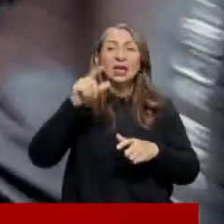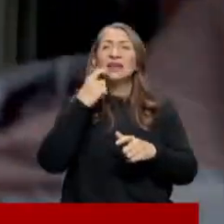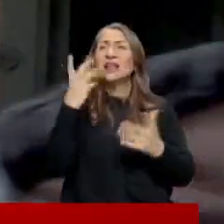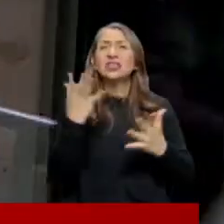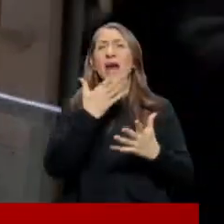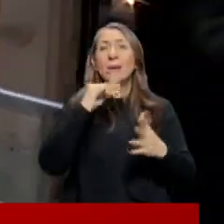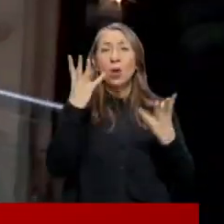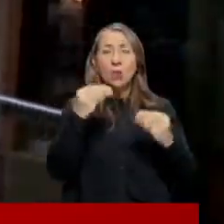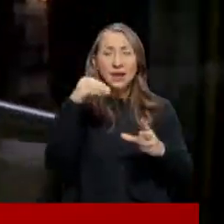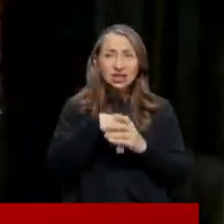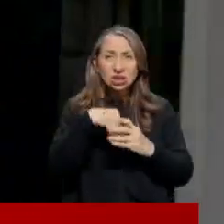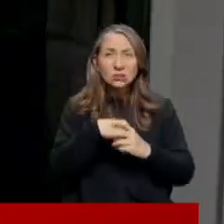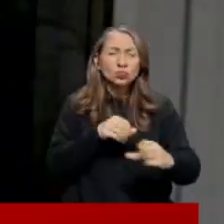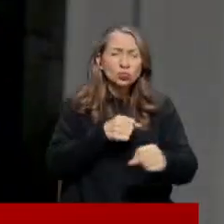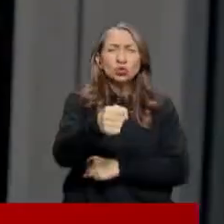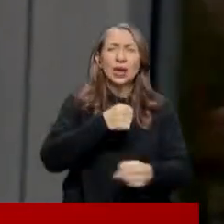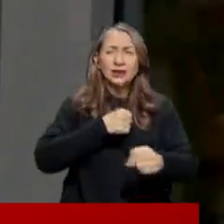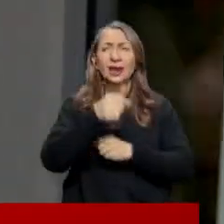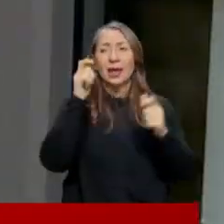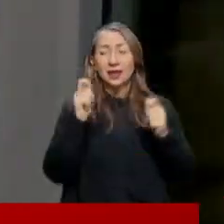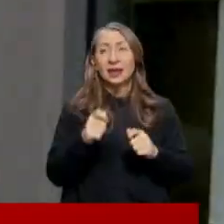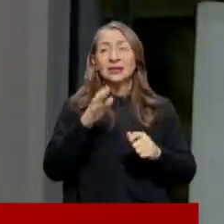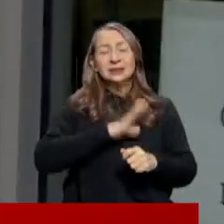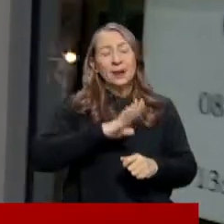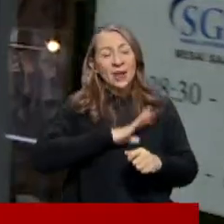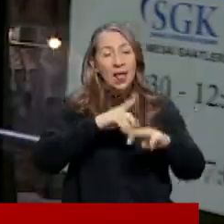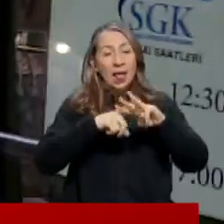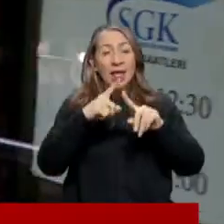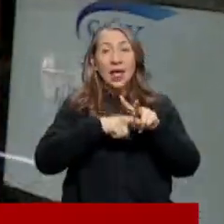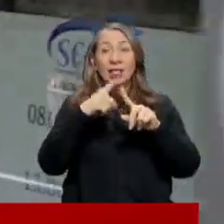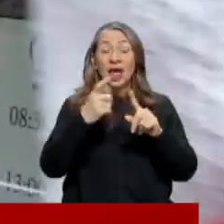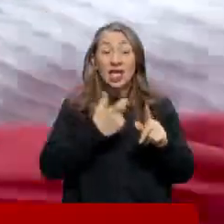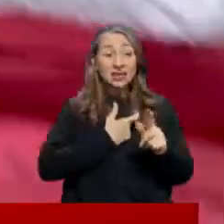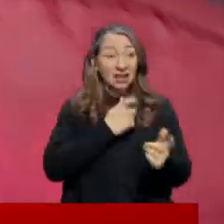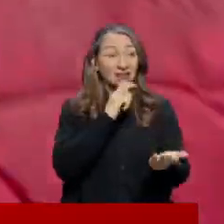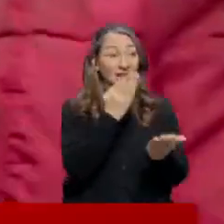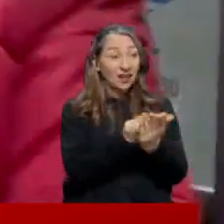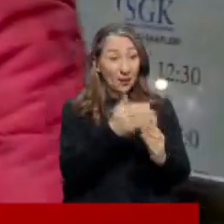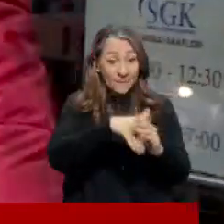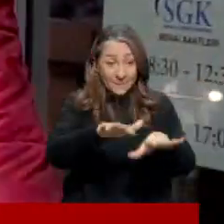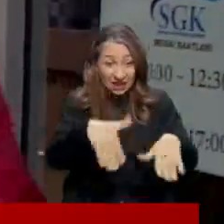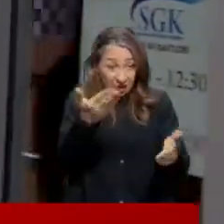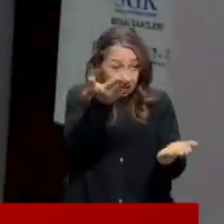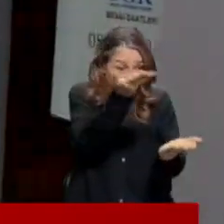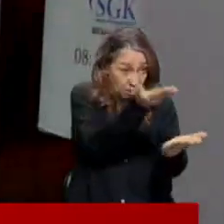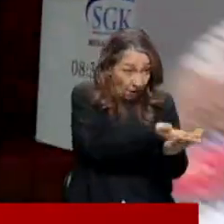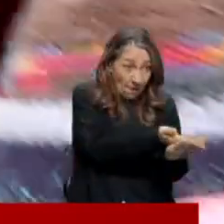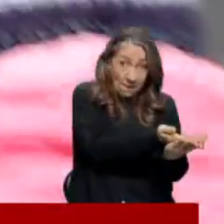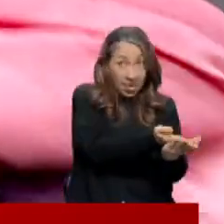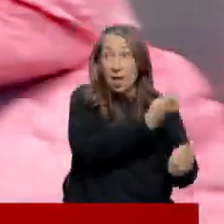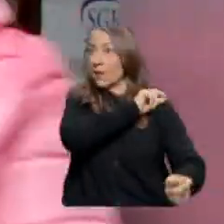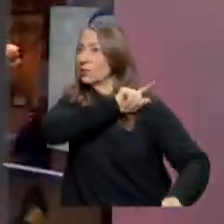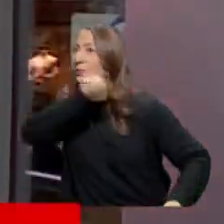Yıllarca emekli olabilmek için mücadele eden, sabreden EYT'liler yasa teklifinin meclise gelmesiyle